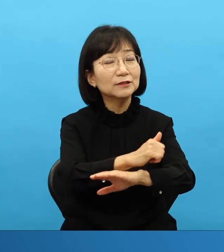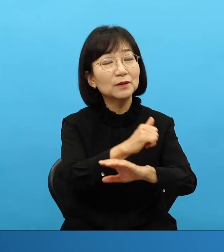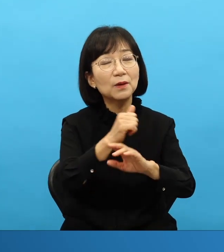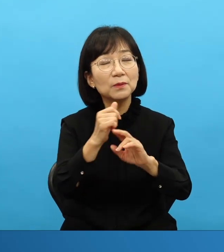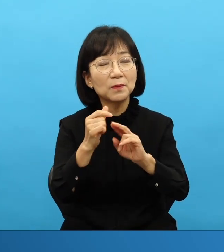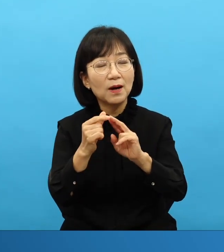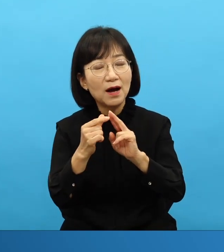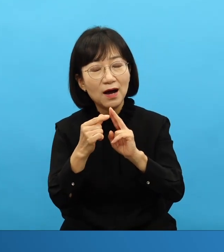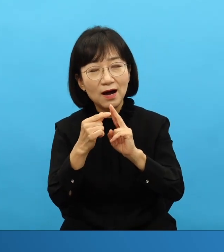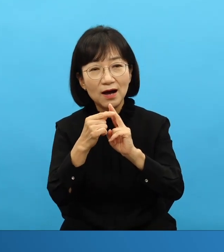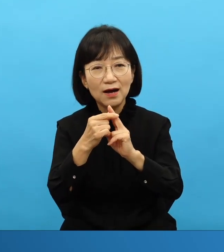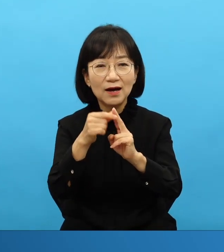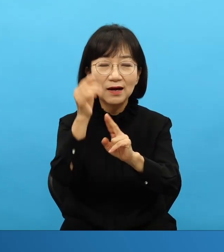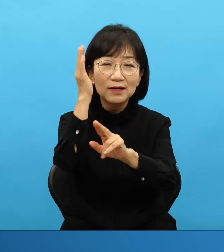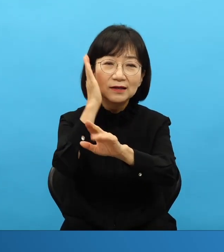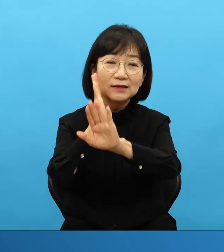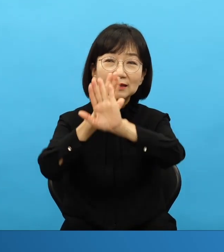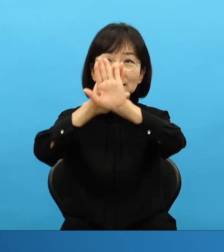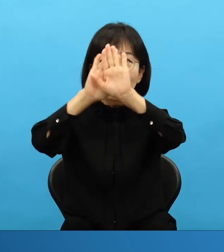왕래하는 것과